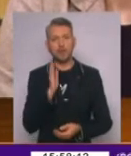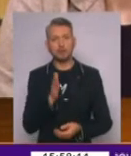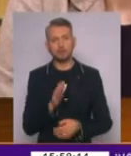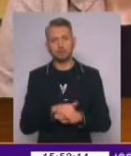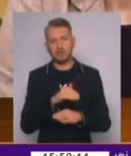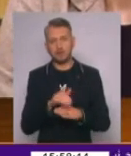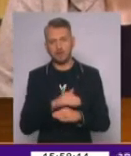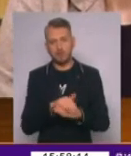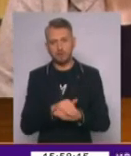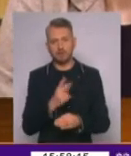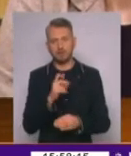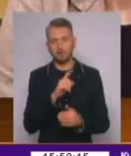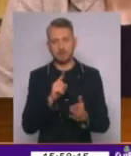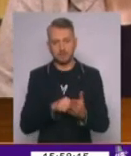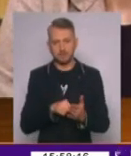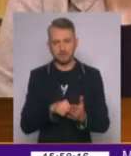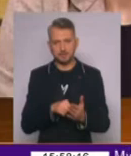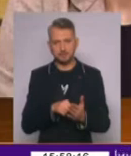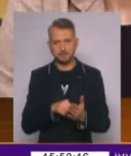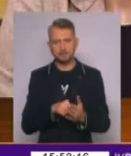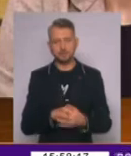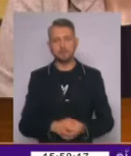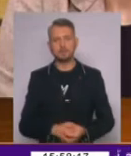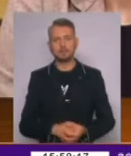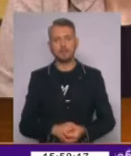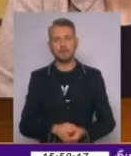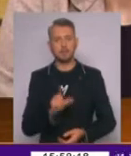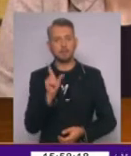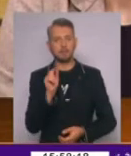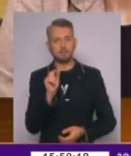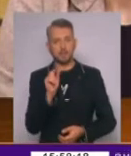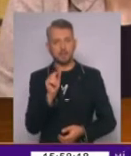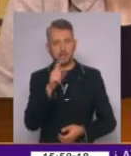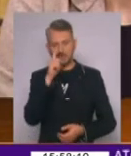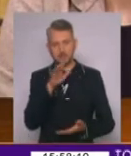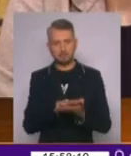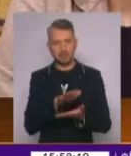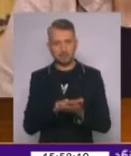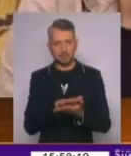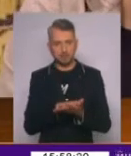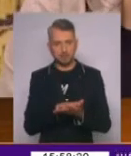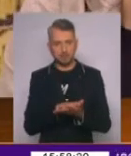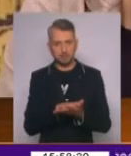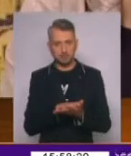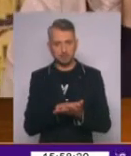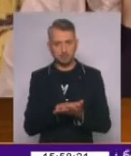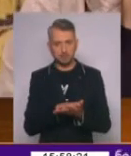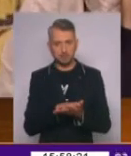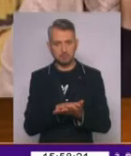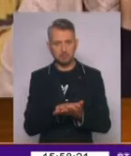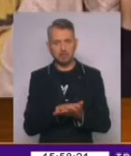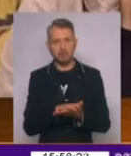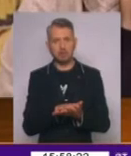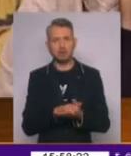ласкаві, два питання. Так. Значить, перше, сміття. Ви прийняли постанову про роздільне